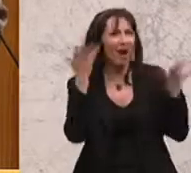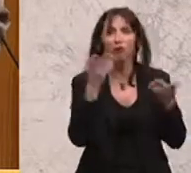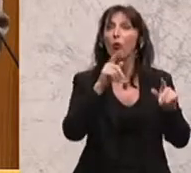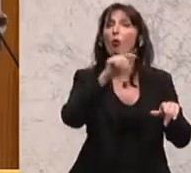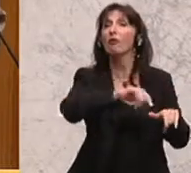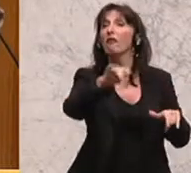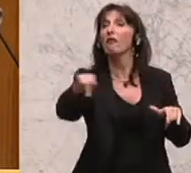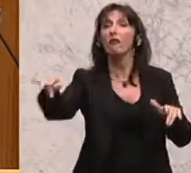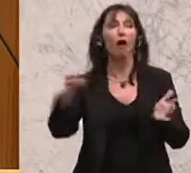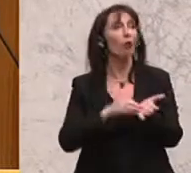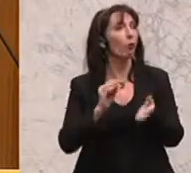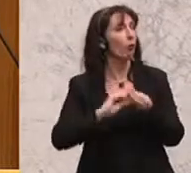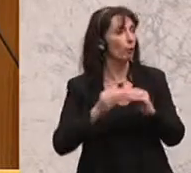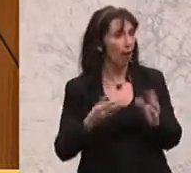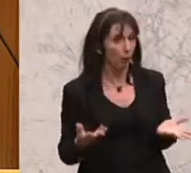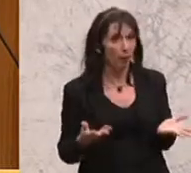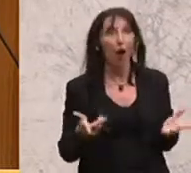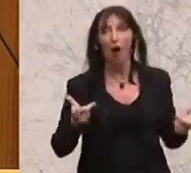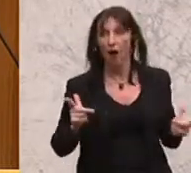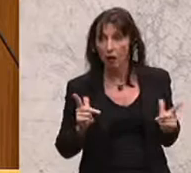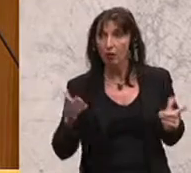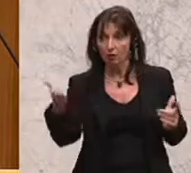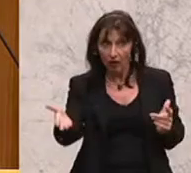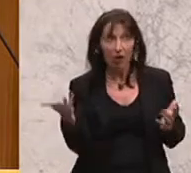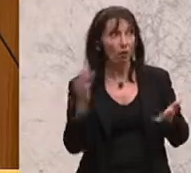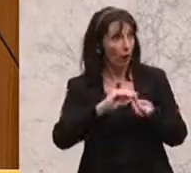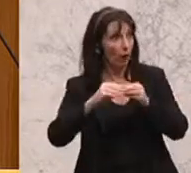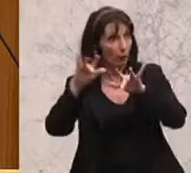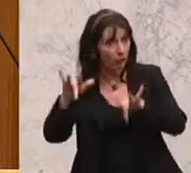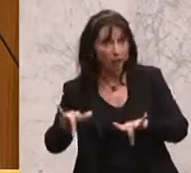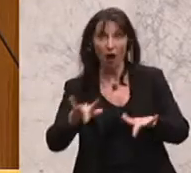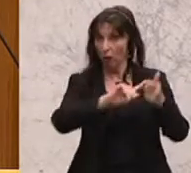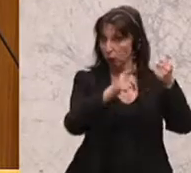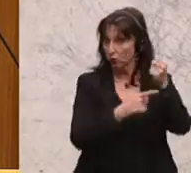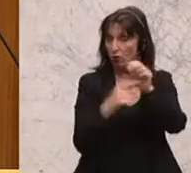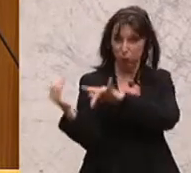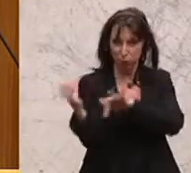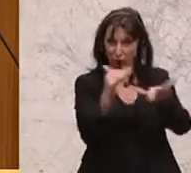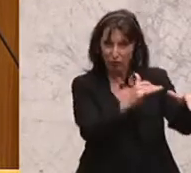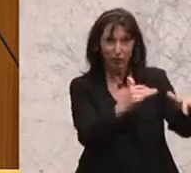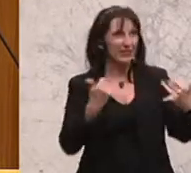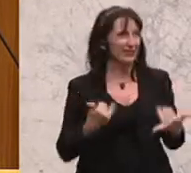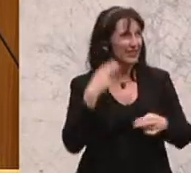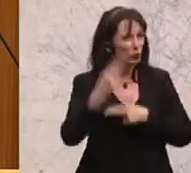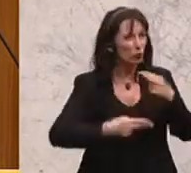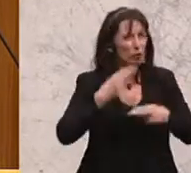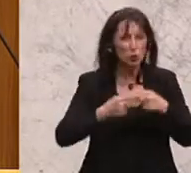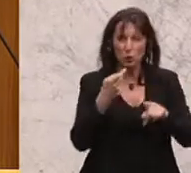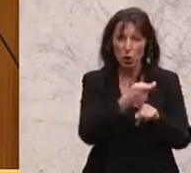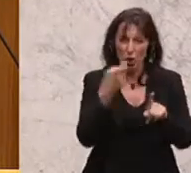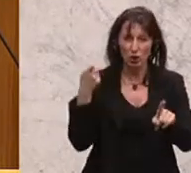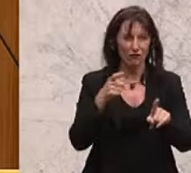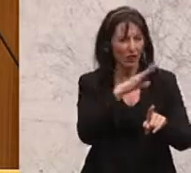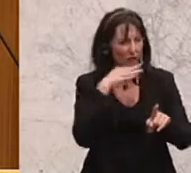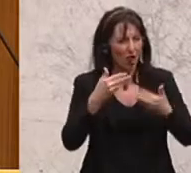das wird die Budgetzahlen der Zukunft massiv beeinflussen. Und je mehr wir in diesem Untersuchungsausschuss zutage fördern, wie